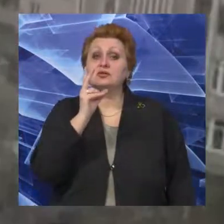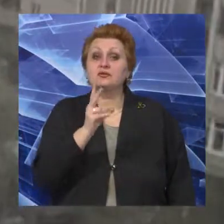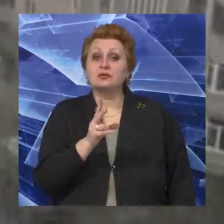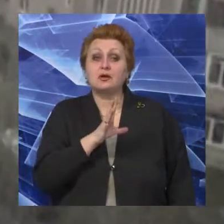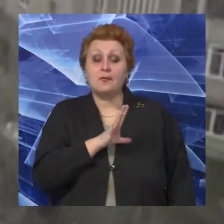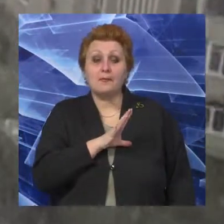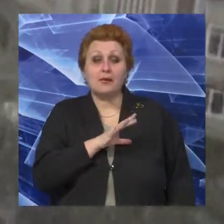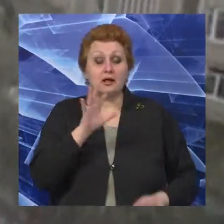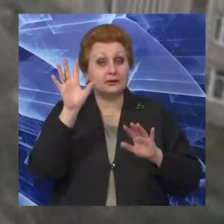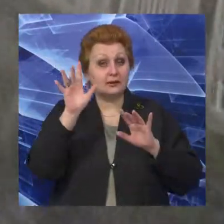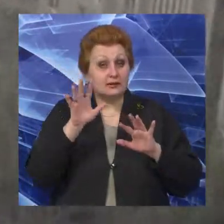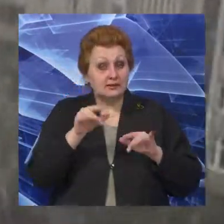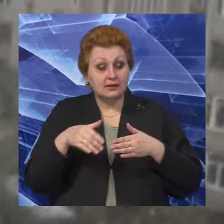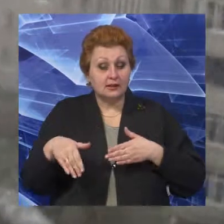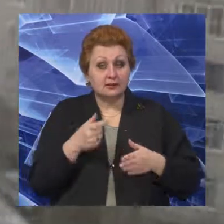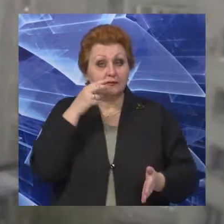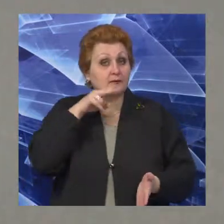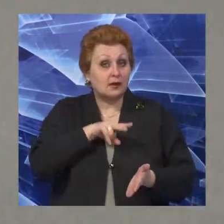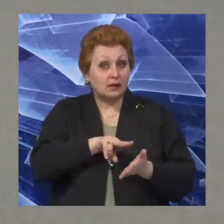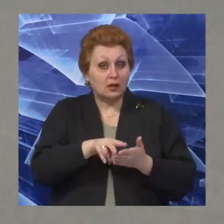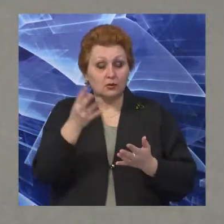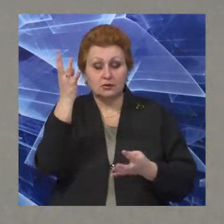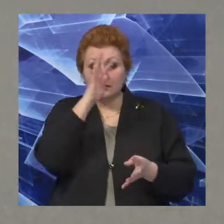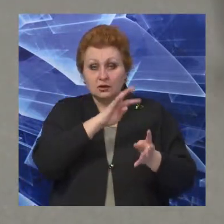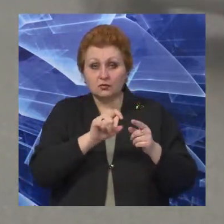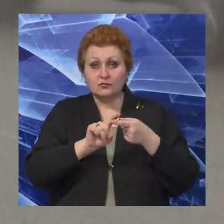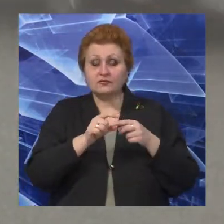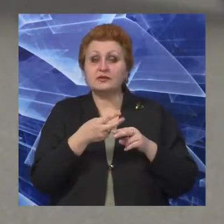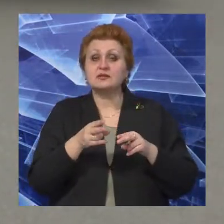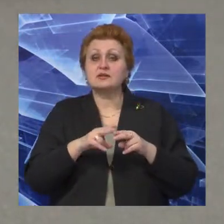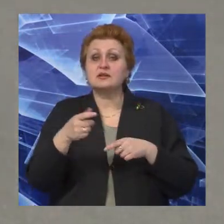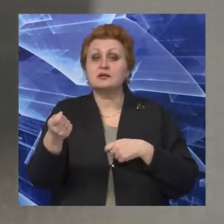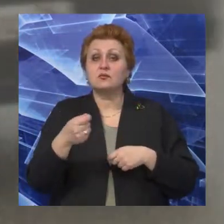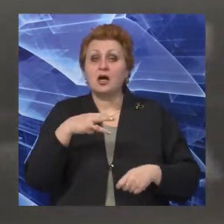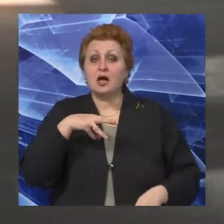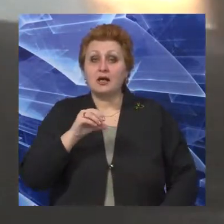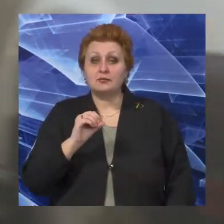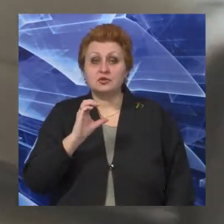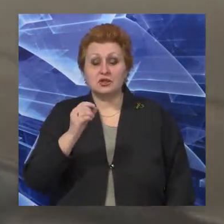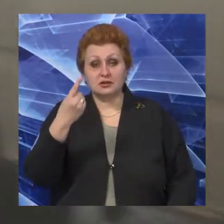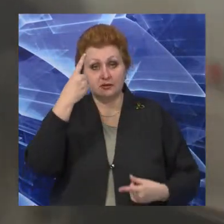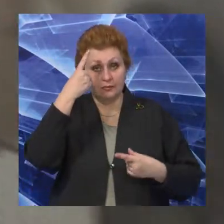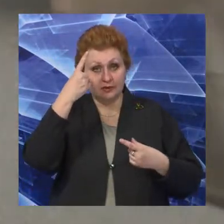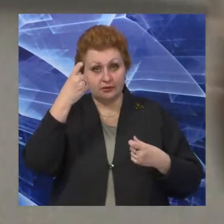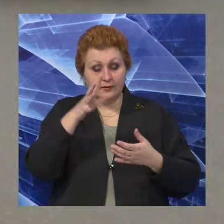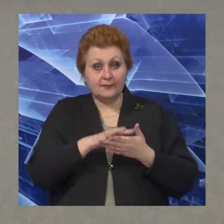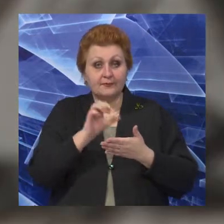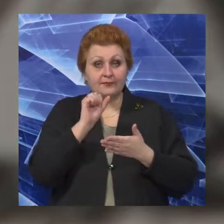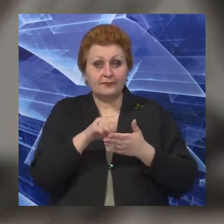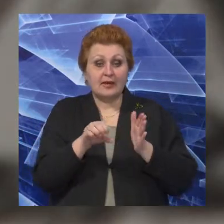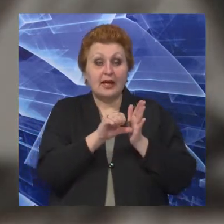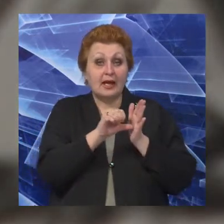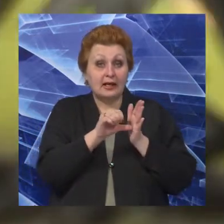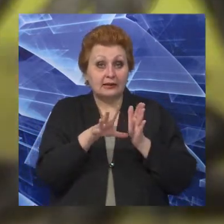ноября временами небольшой умеренный снег, на дорогах гололедица и туман. В связи с этим Краевое управление МЧС предупреждает о вероятности повреждений